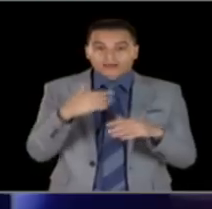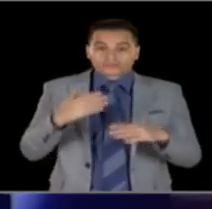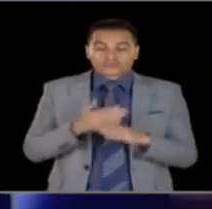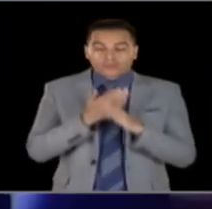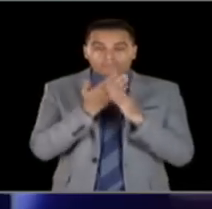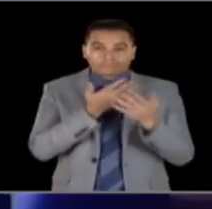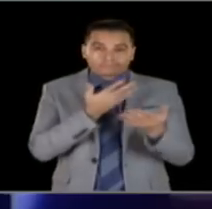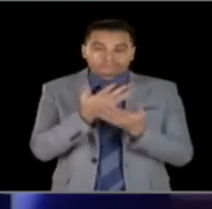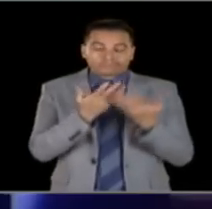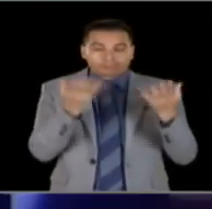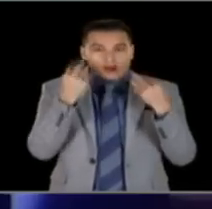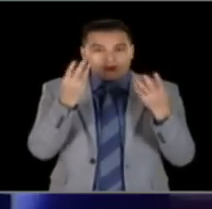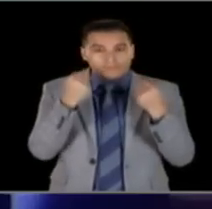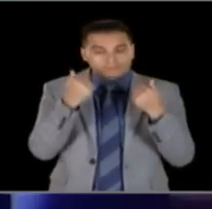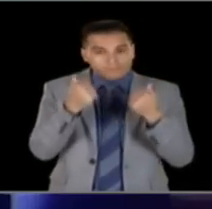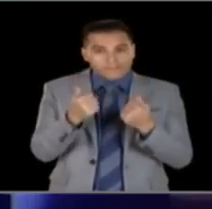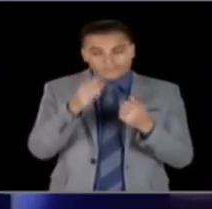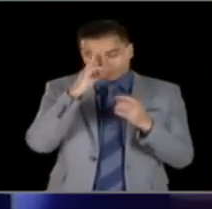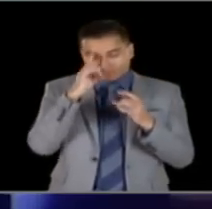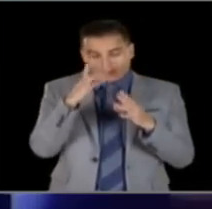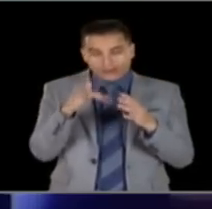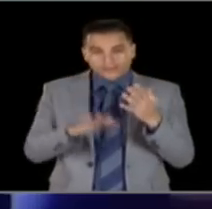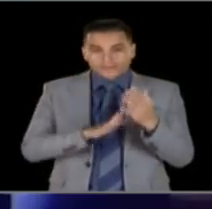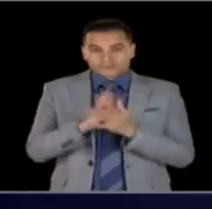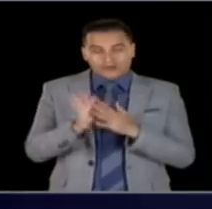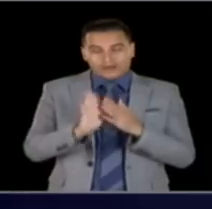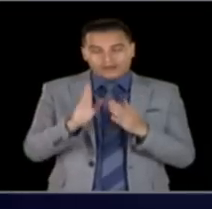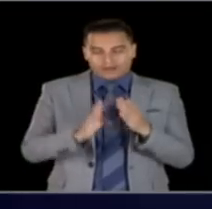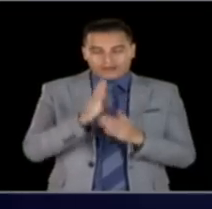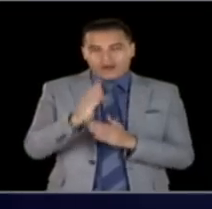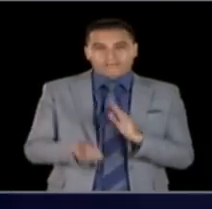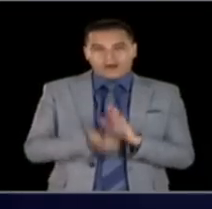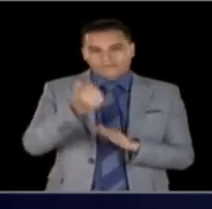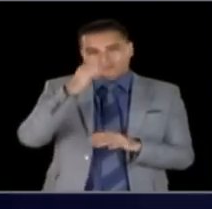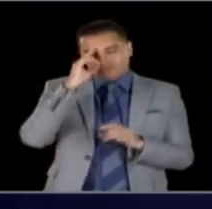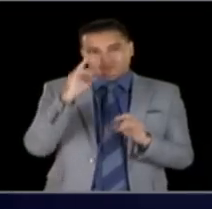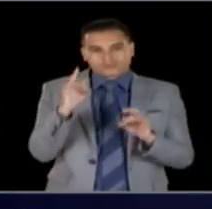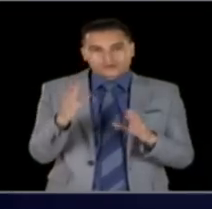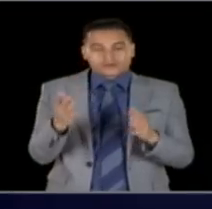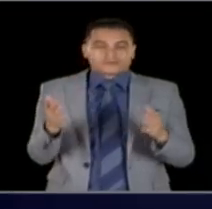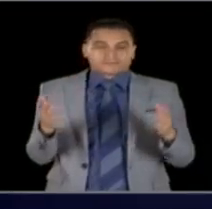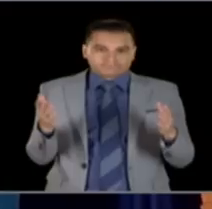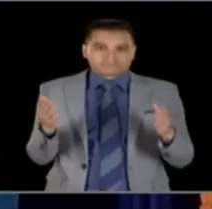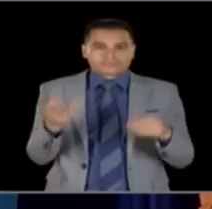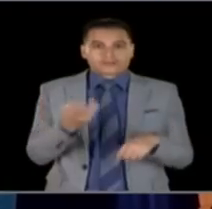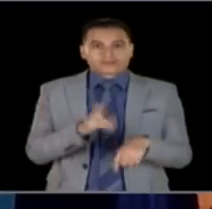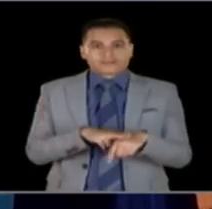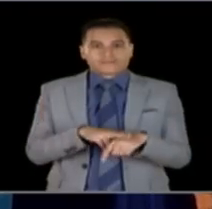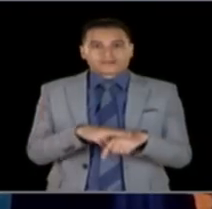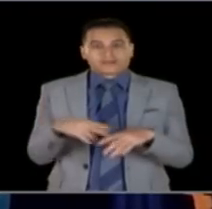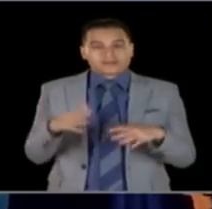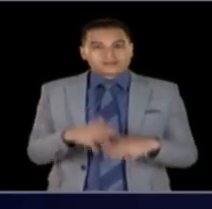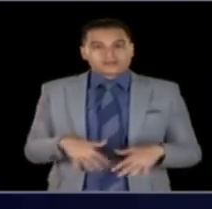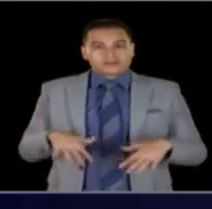على خير، فربنا يستر ده يبقى ياثرش على تركيزي النهارده. يعني ما كان مهم قوي انك تستريح. ما بقى كنت عايز الم اللي ذاكرته وما لحقتش